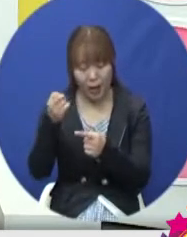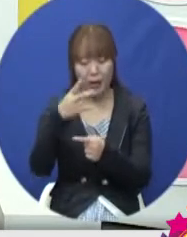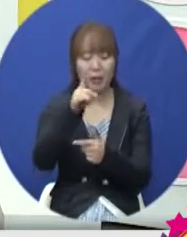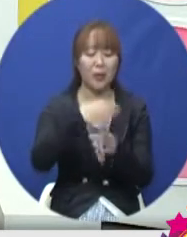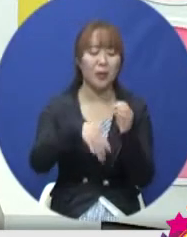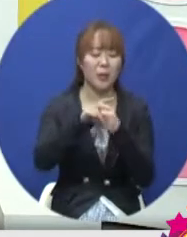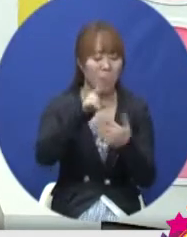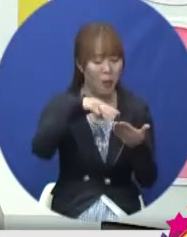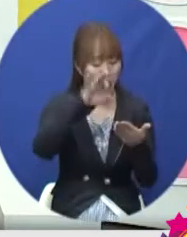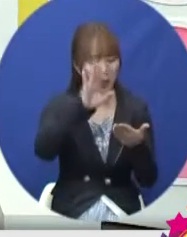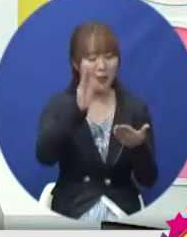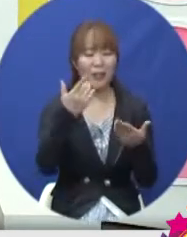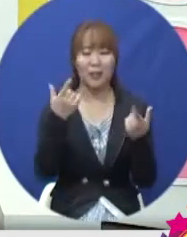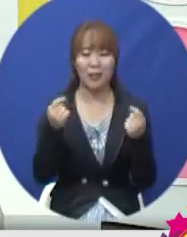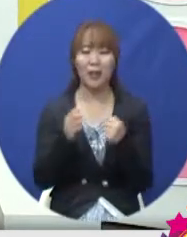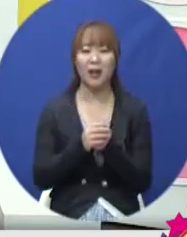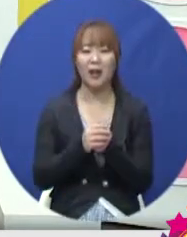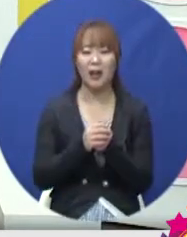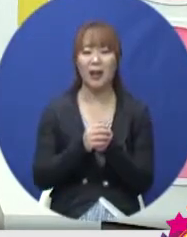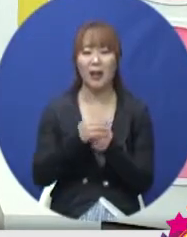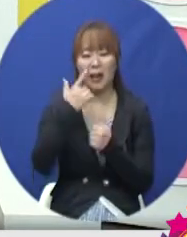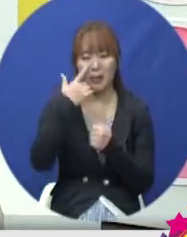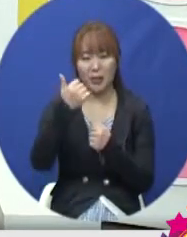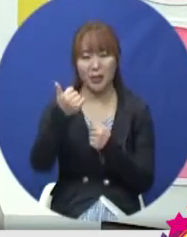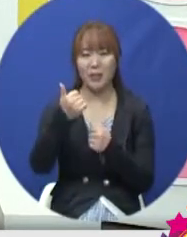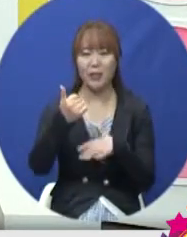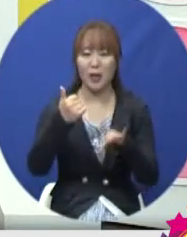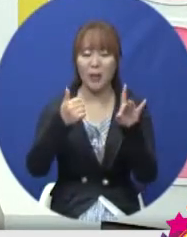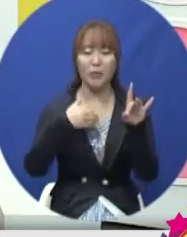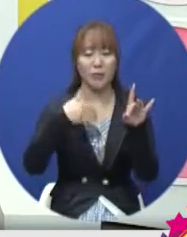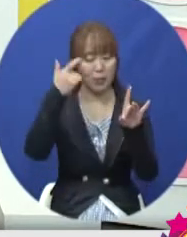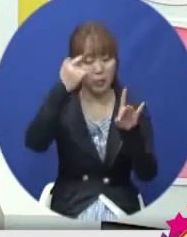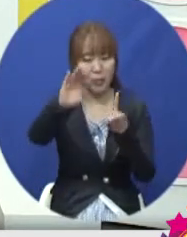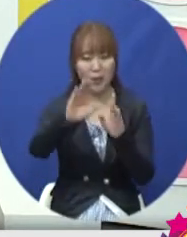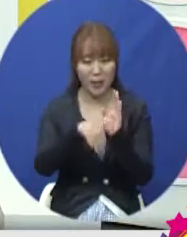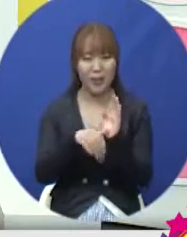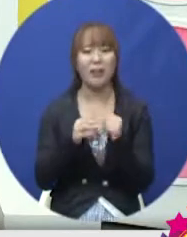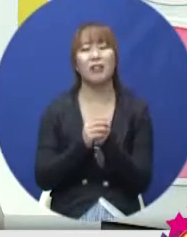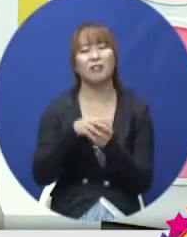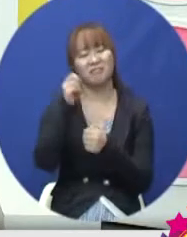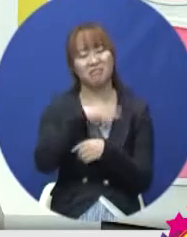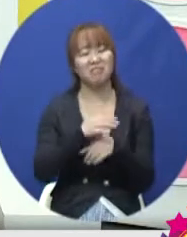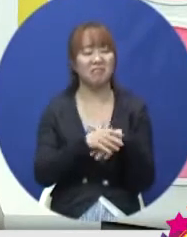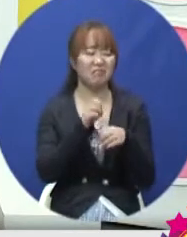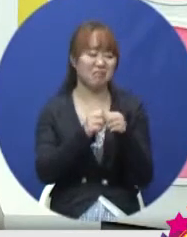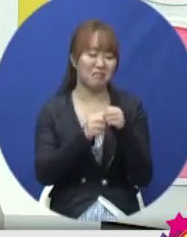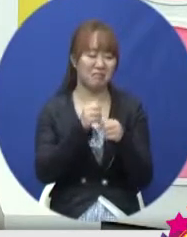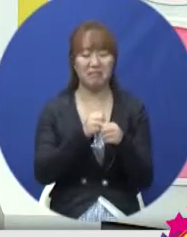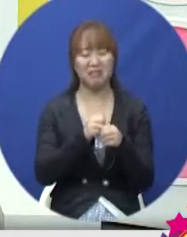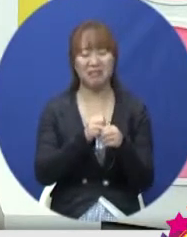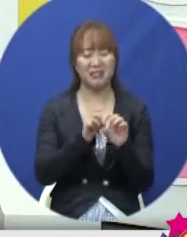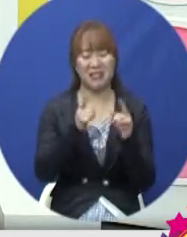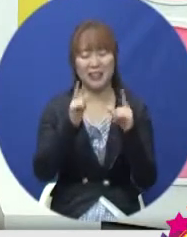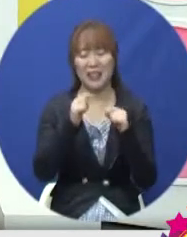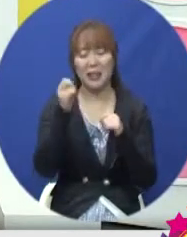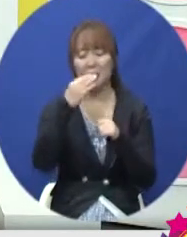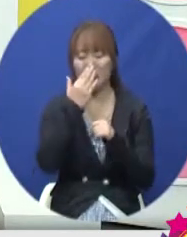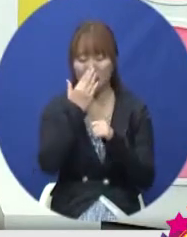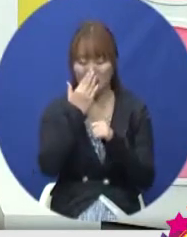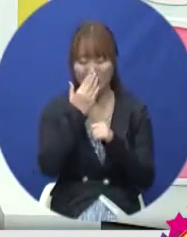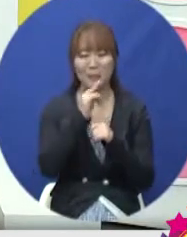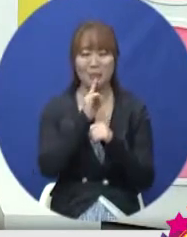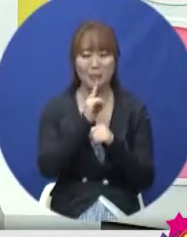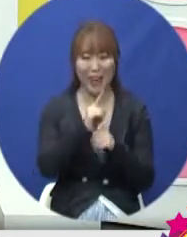그러죠. 네, 네. 아, 아버님께서 이제 처음에 저희가 여쭤볼 때는 네. 아유 뭐 시라고 할 것까지 있나요? 이렇게